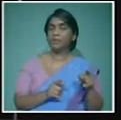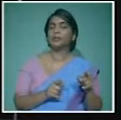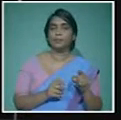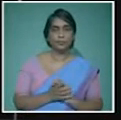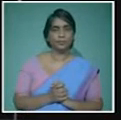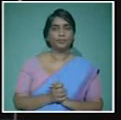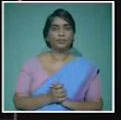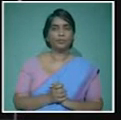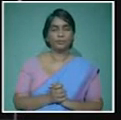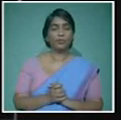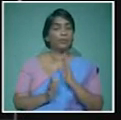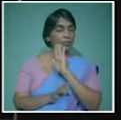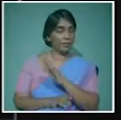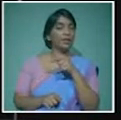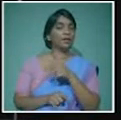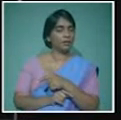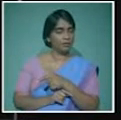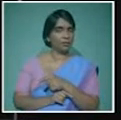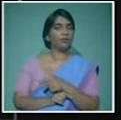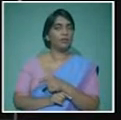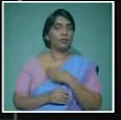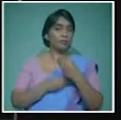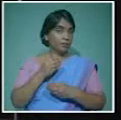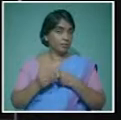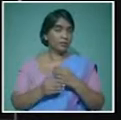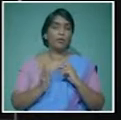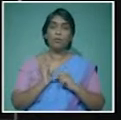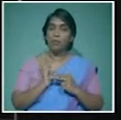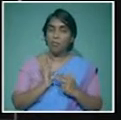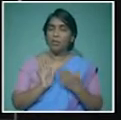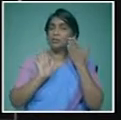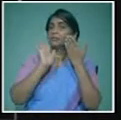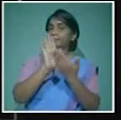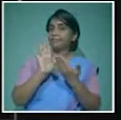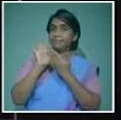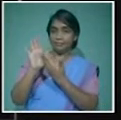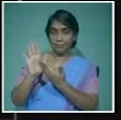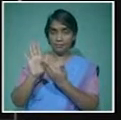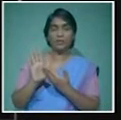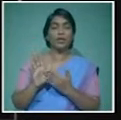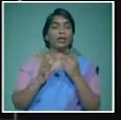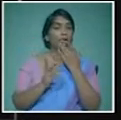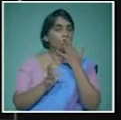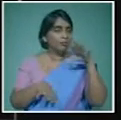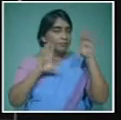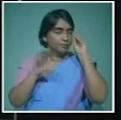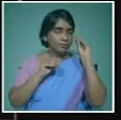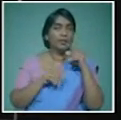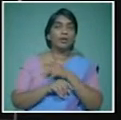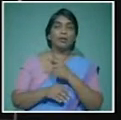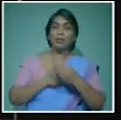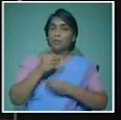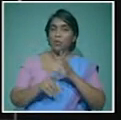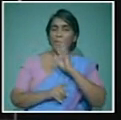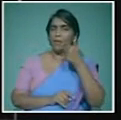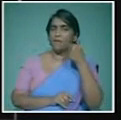කමිටි වෙත මේ එන ආයෝජනයන් ව්‍යාපෘතියෙන් ඉදිරිපත් කරලා අධ්‍යයනය කරලා එම ආයෝජනයේ